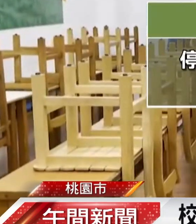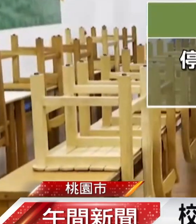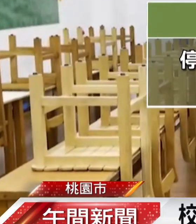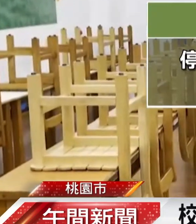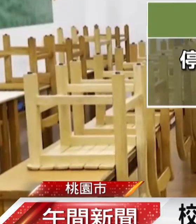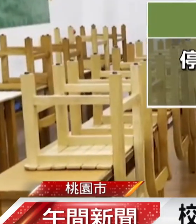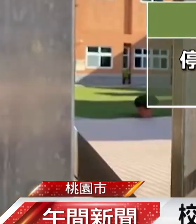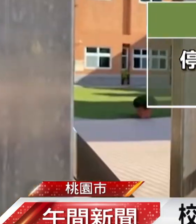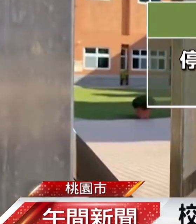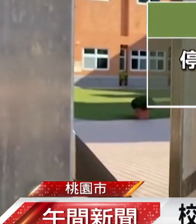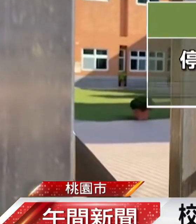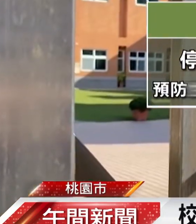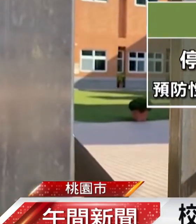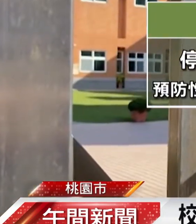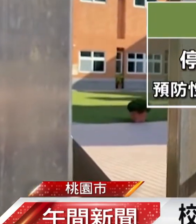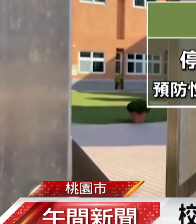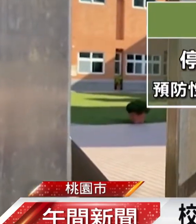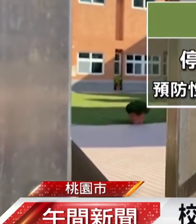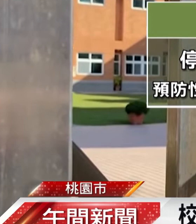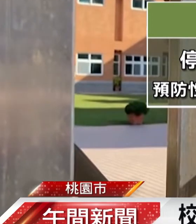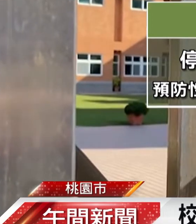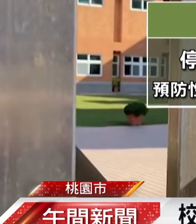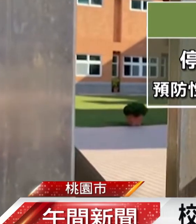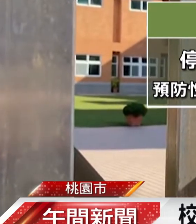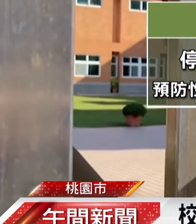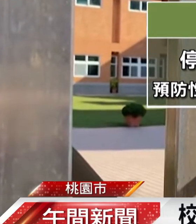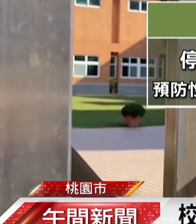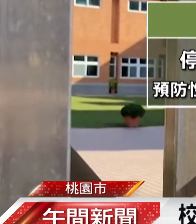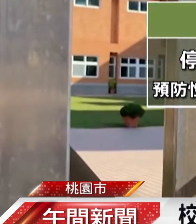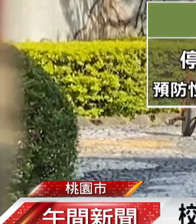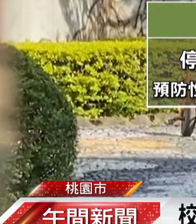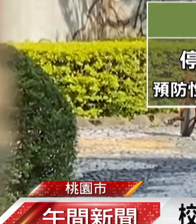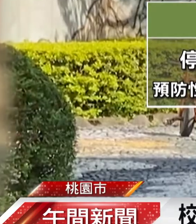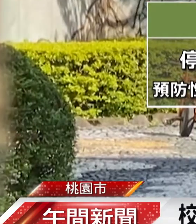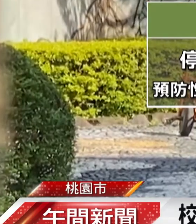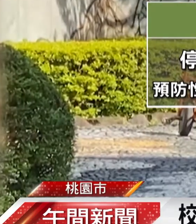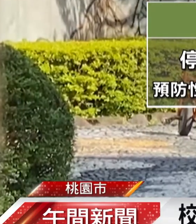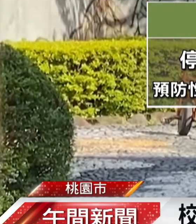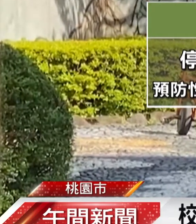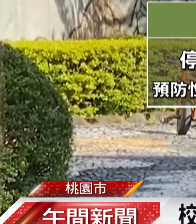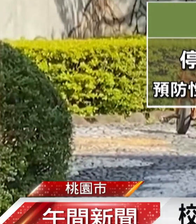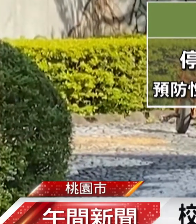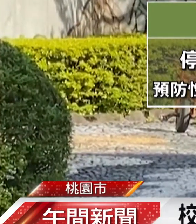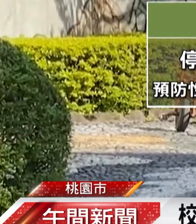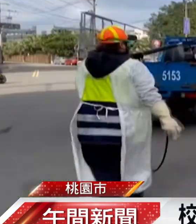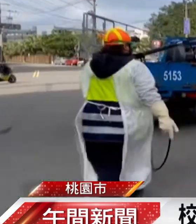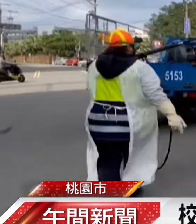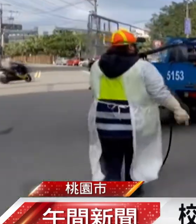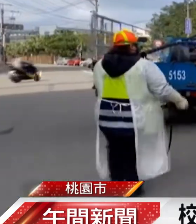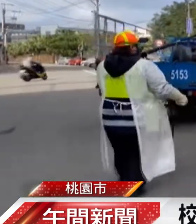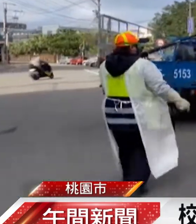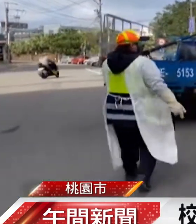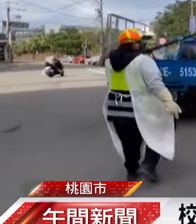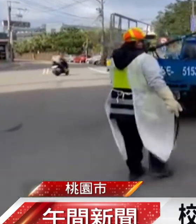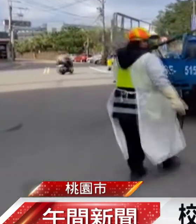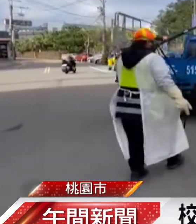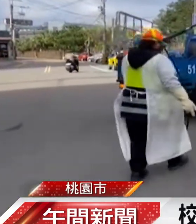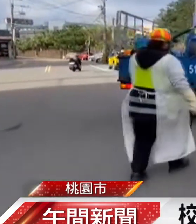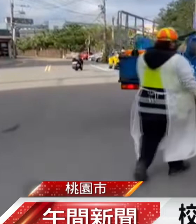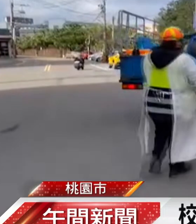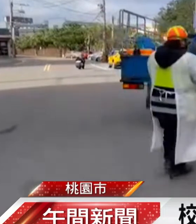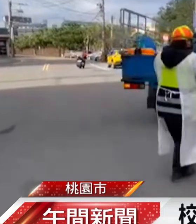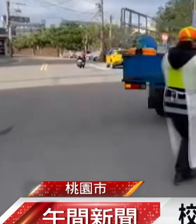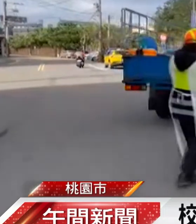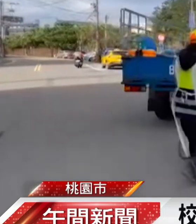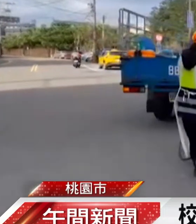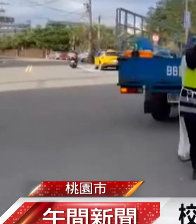13校停课14天，26日也在新增3间安亲班补习班预防性停课1天。市长郑文灿不敢大意，赶